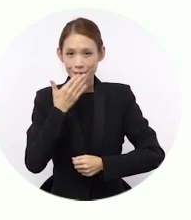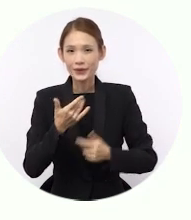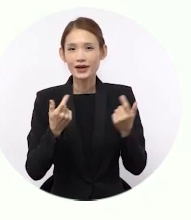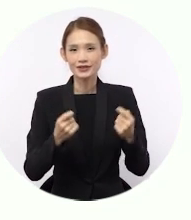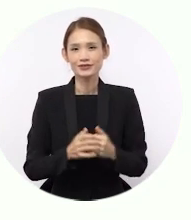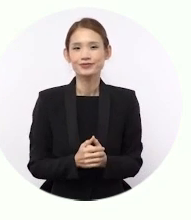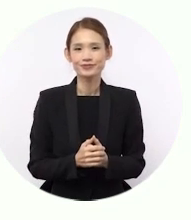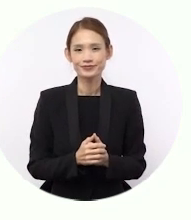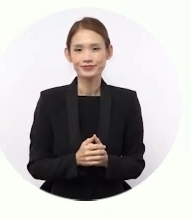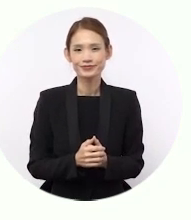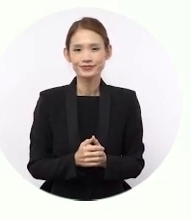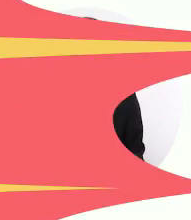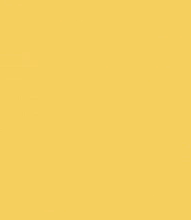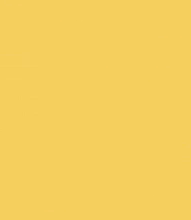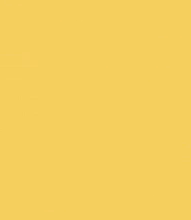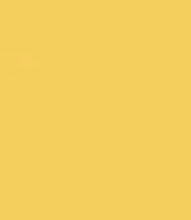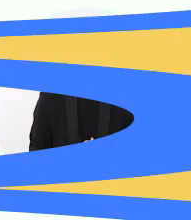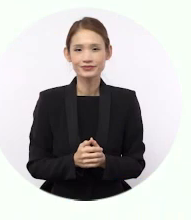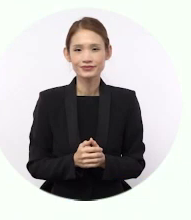되리라 생각해요.